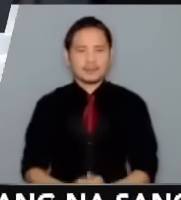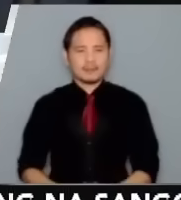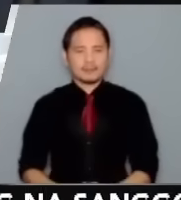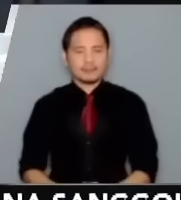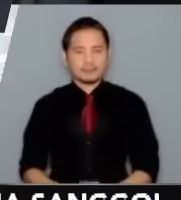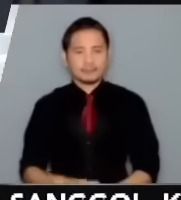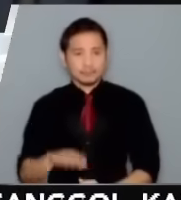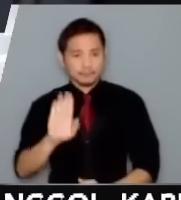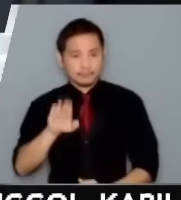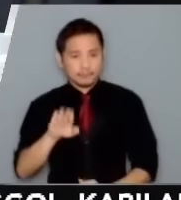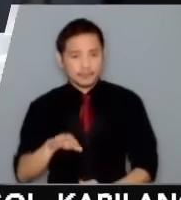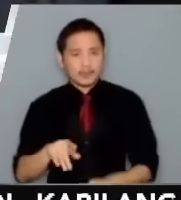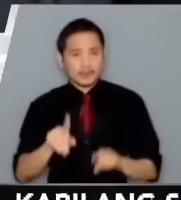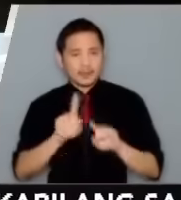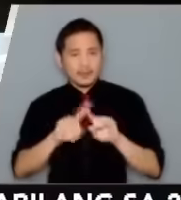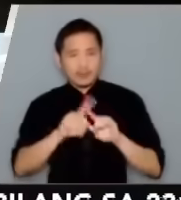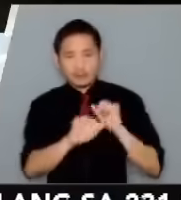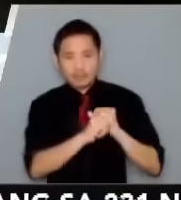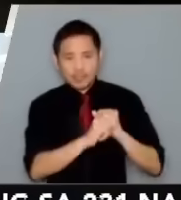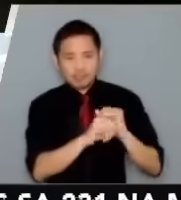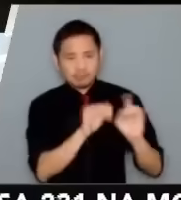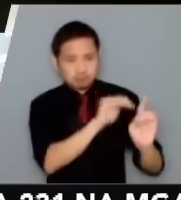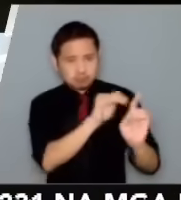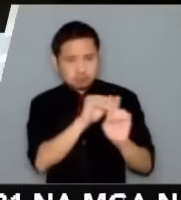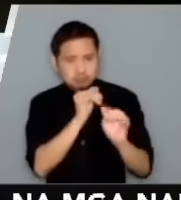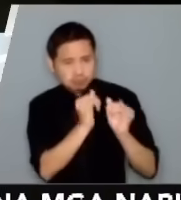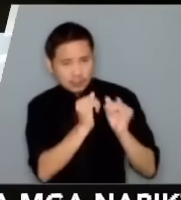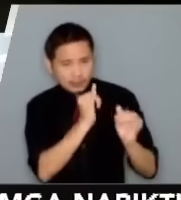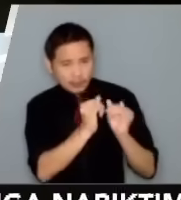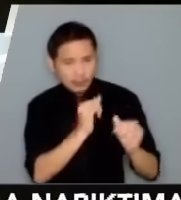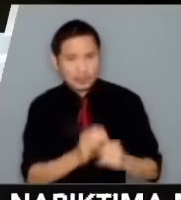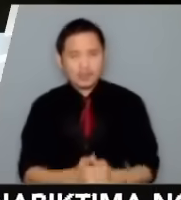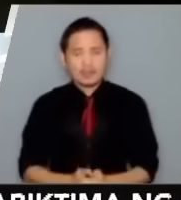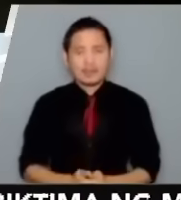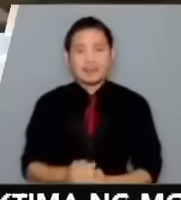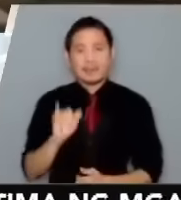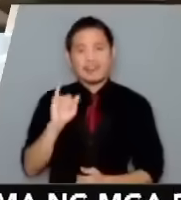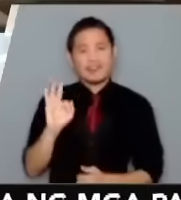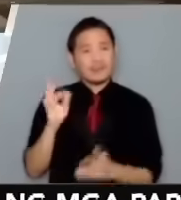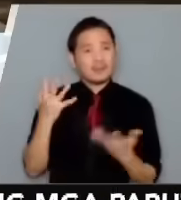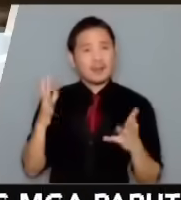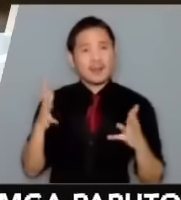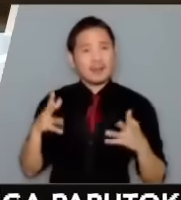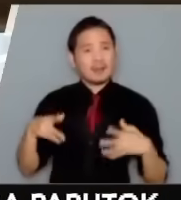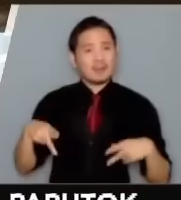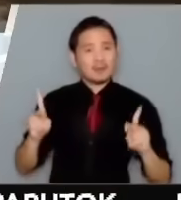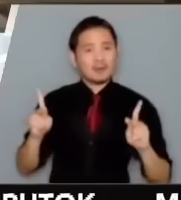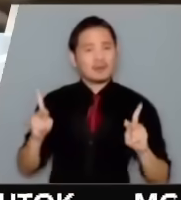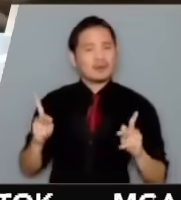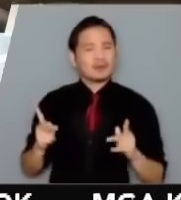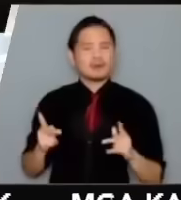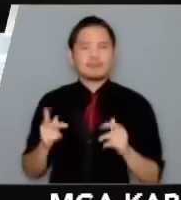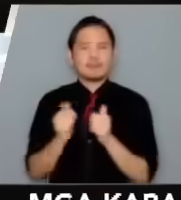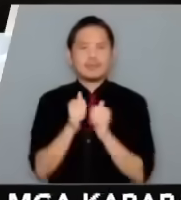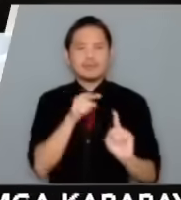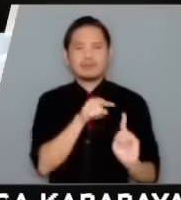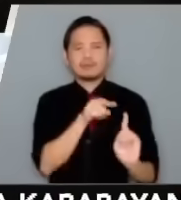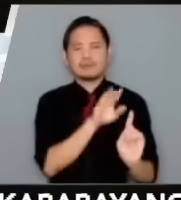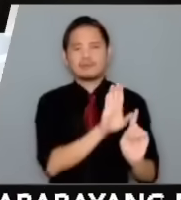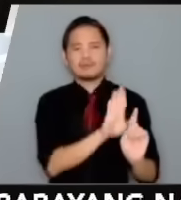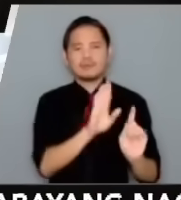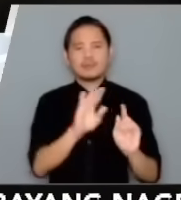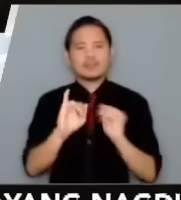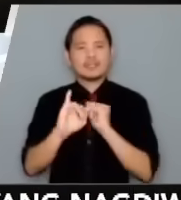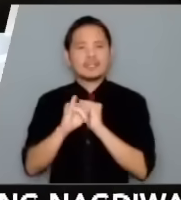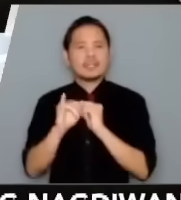hindi na raw talaga sila bibigyan ng pagkakataon, maaaring sa junk shop ang bagsak ng kanilang mga jeep na ilang taon nilang hinulugan. Base